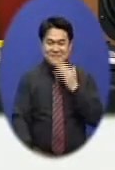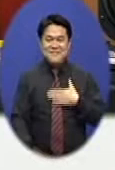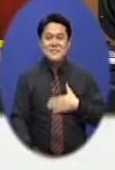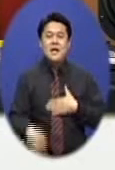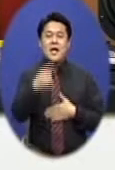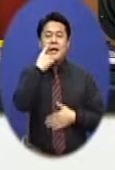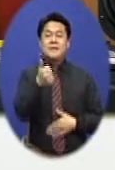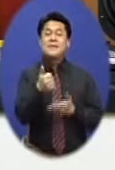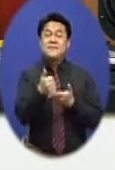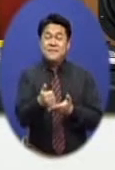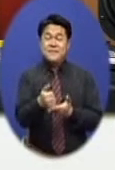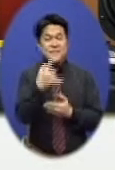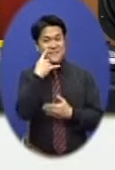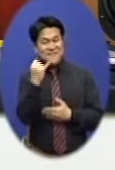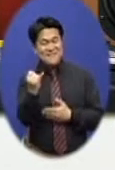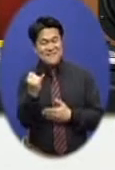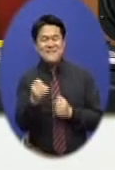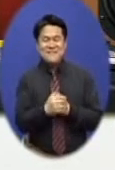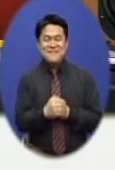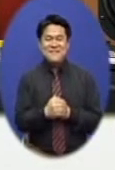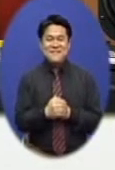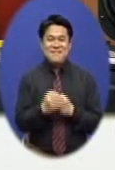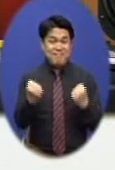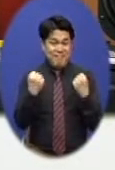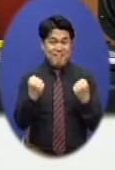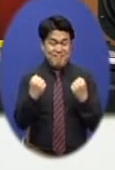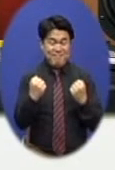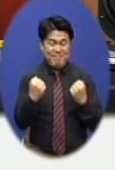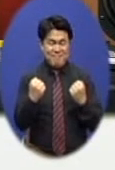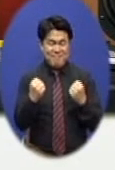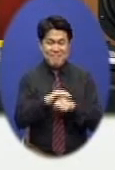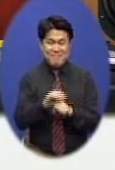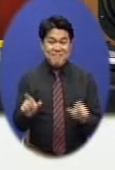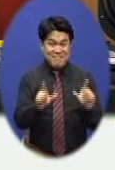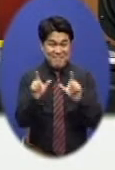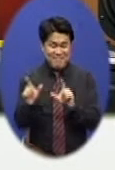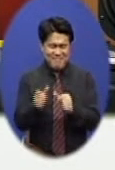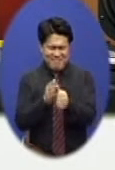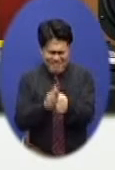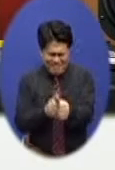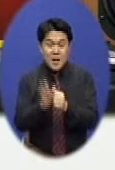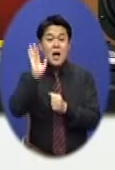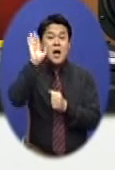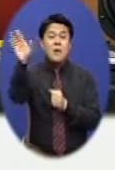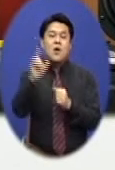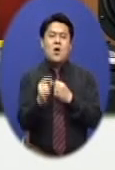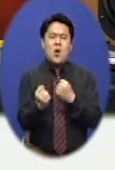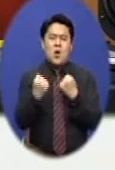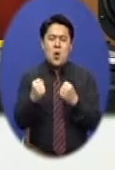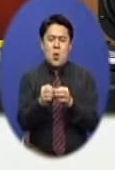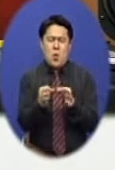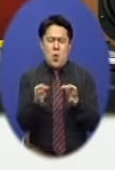아버지, 어머니 모두 저기 건강하게 잘 지내셨으면 좋고 앞으로도 건강하게